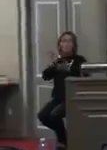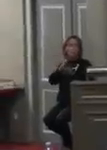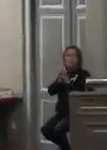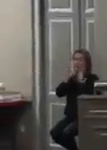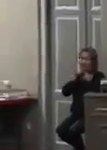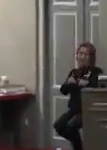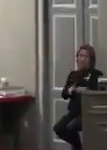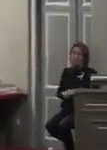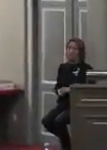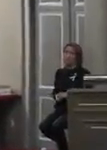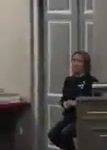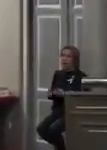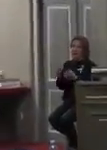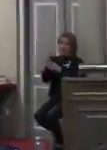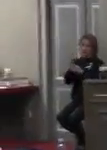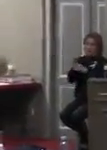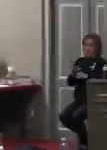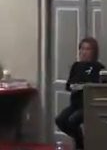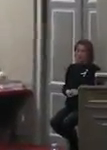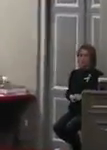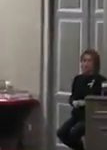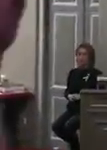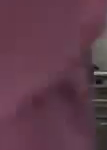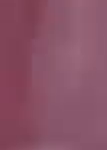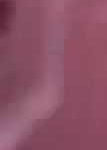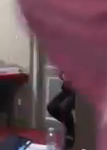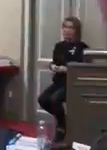to. Sad ćemo svi učiniti.